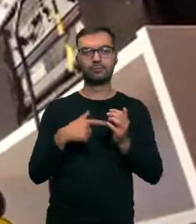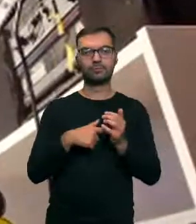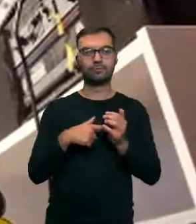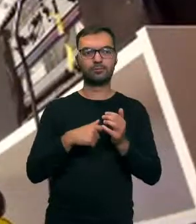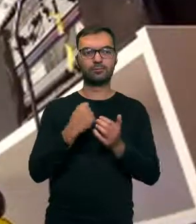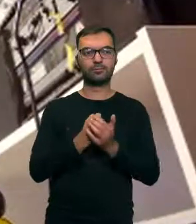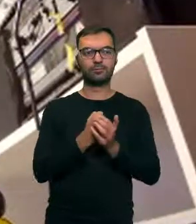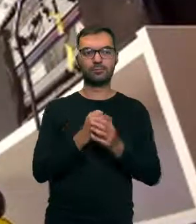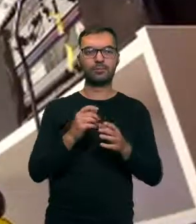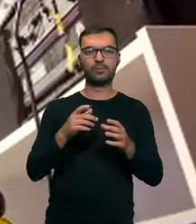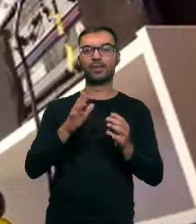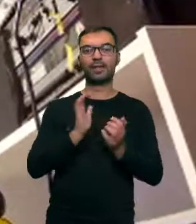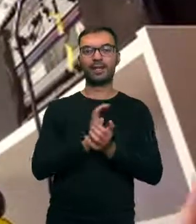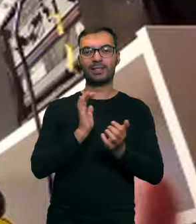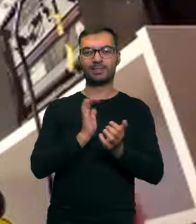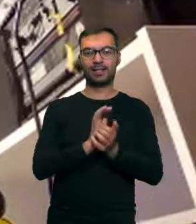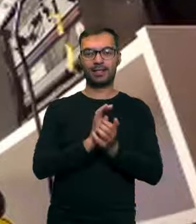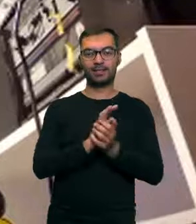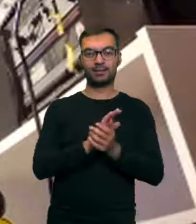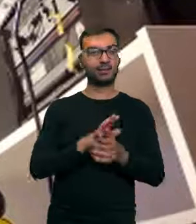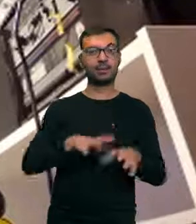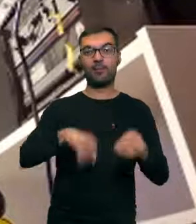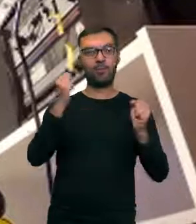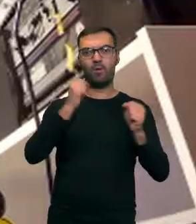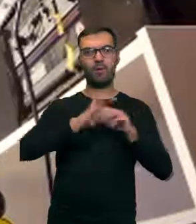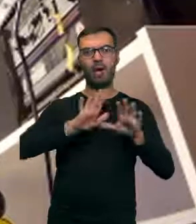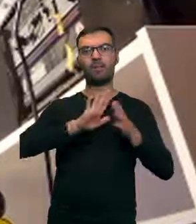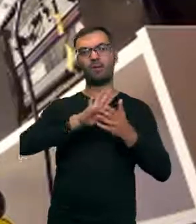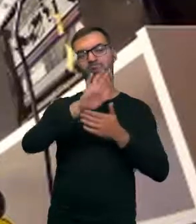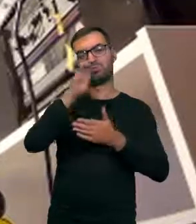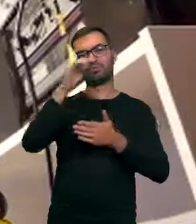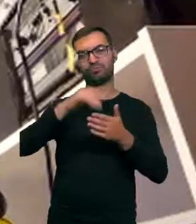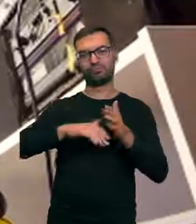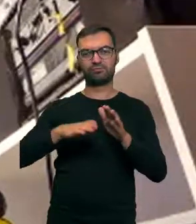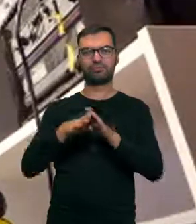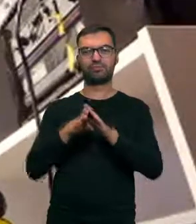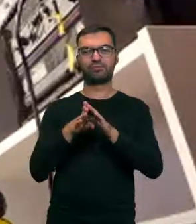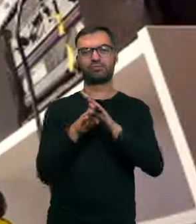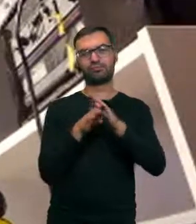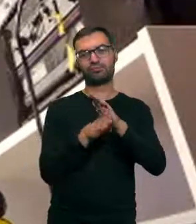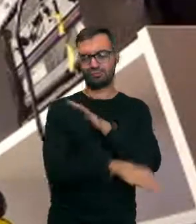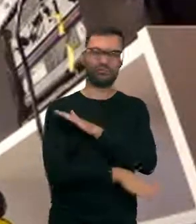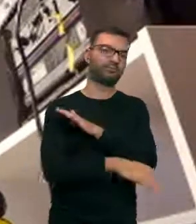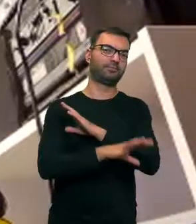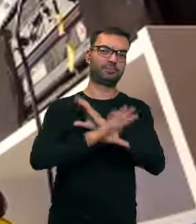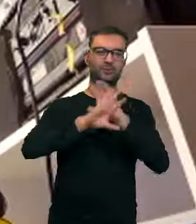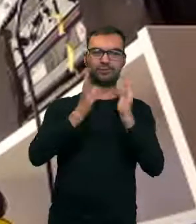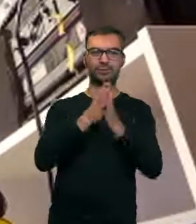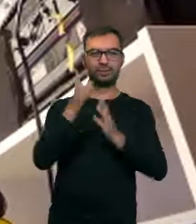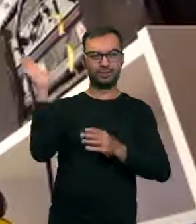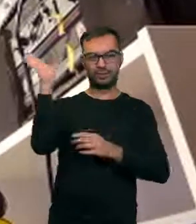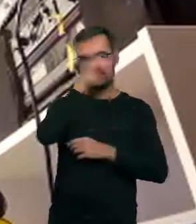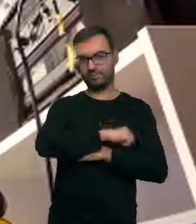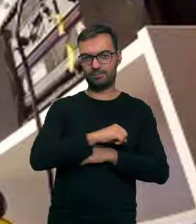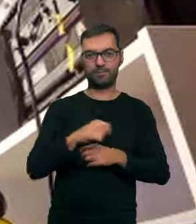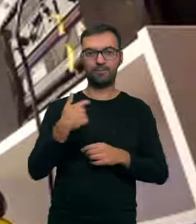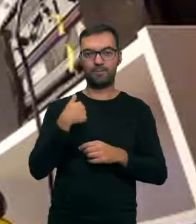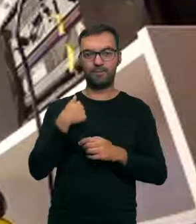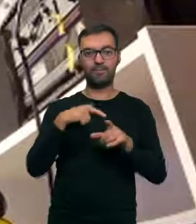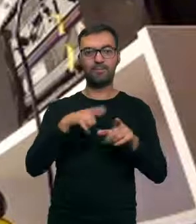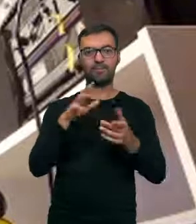z pierwszych stron gazet przesuwała się coraz dalej, aż w końcu wszyscy o niej zapomnieli. Kiedy ja się za tą